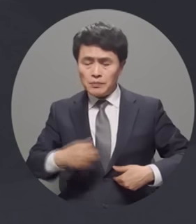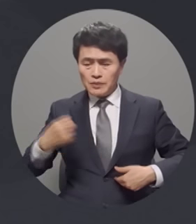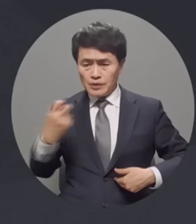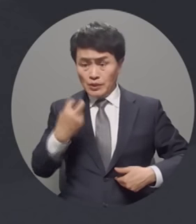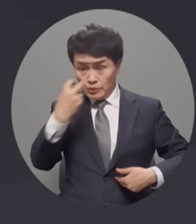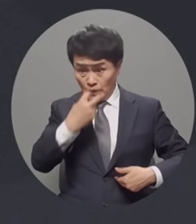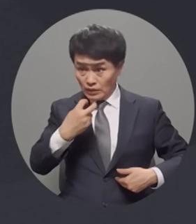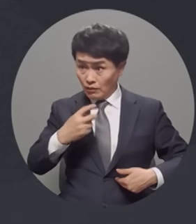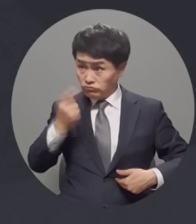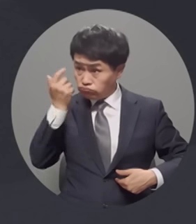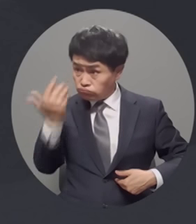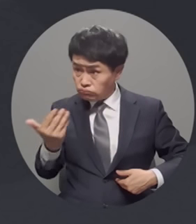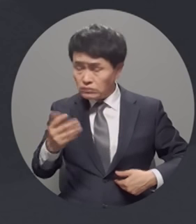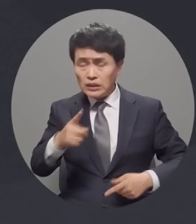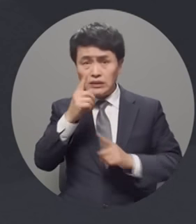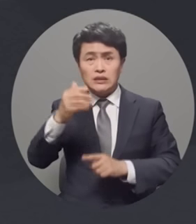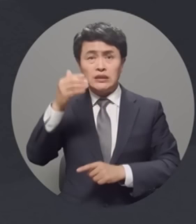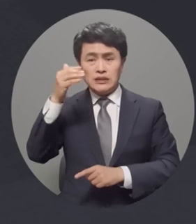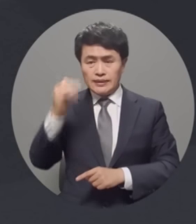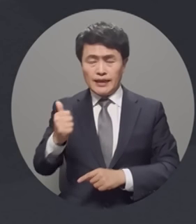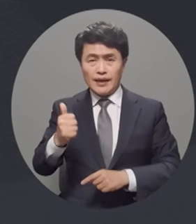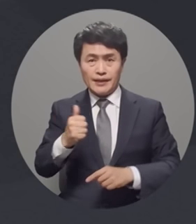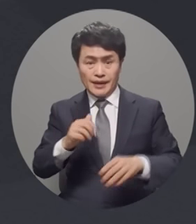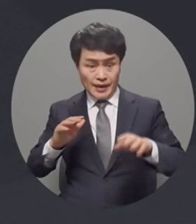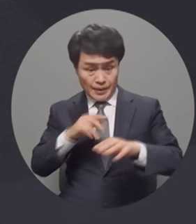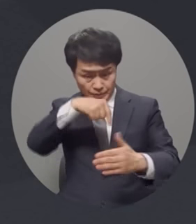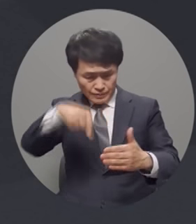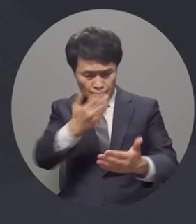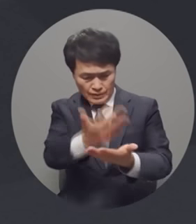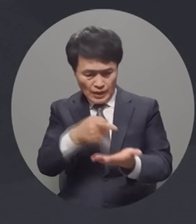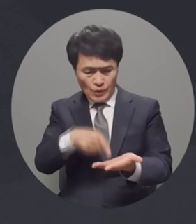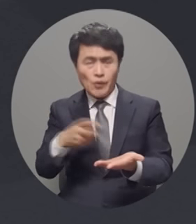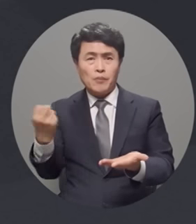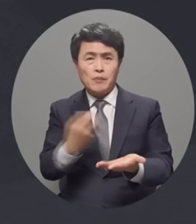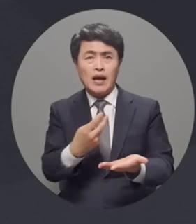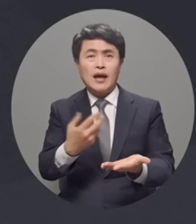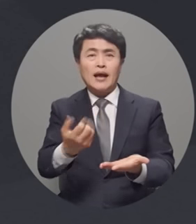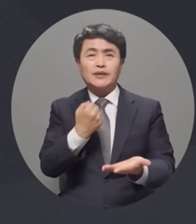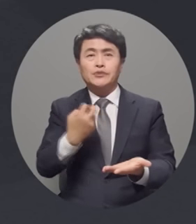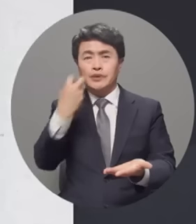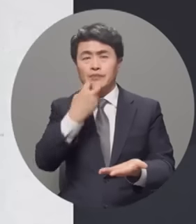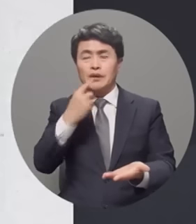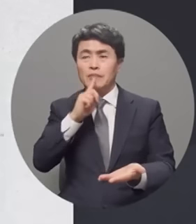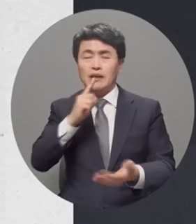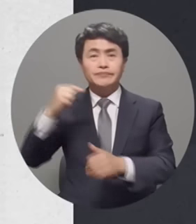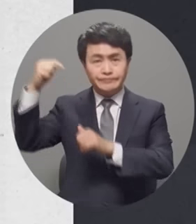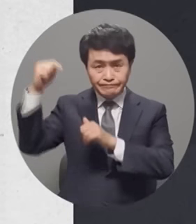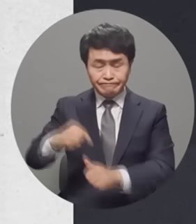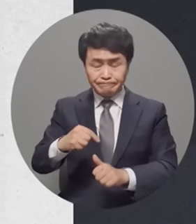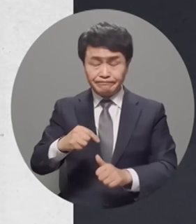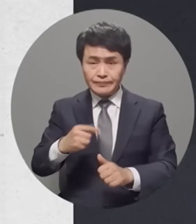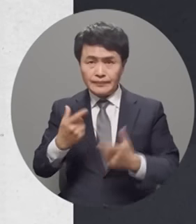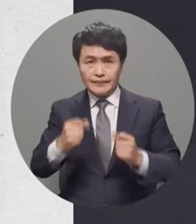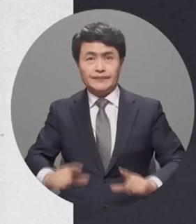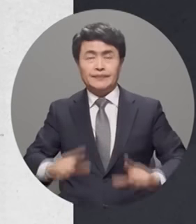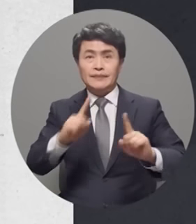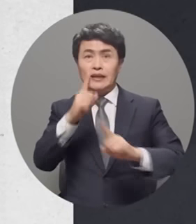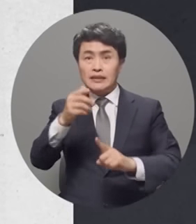하느냐고 물었지만 이 장관이 해병대 수사단 내용만 갖고 재검토하라고 말했다고 했습니다. 같은 날 이